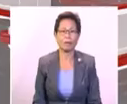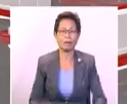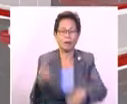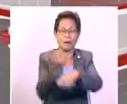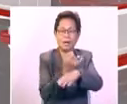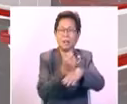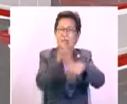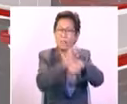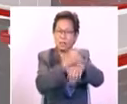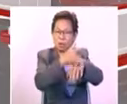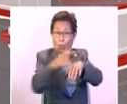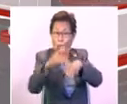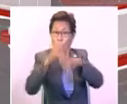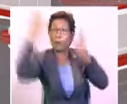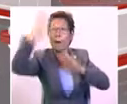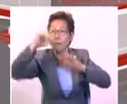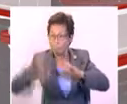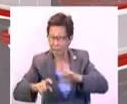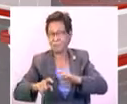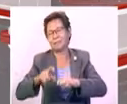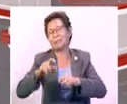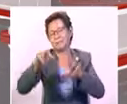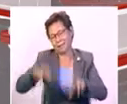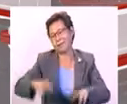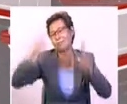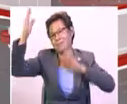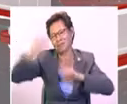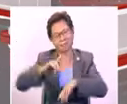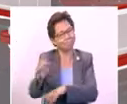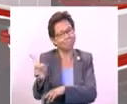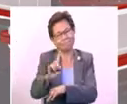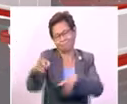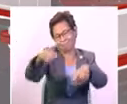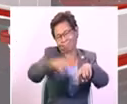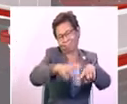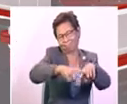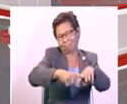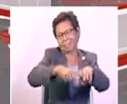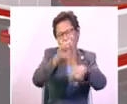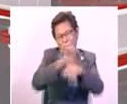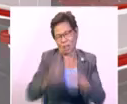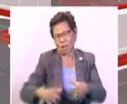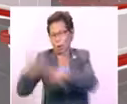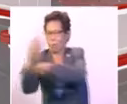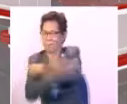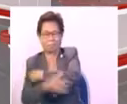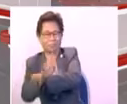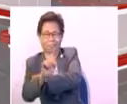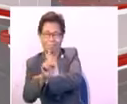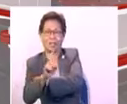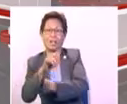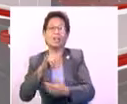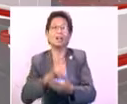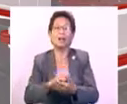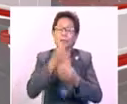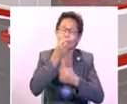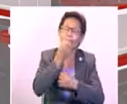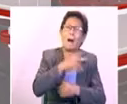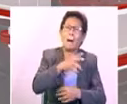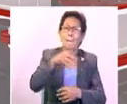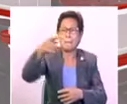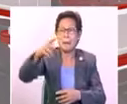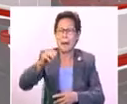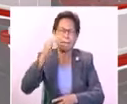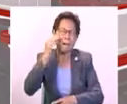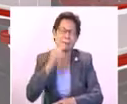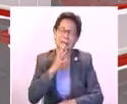Industri pekerjaan negara perlu diisi anak tempatan dan tidak bergantung kepada tenaga kerja asing. Hasrat itu sekali lagi ditegaskan